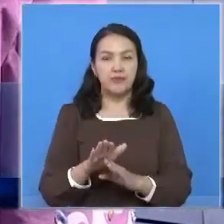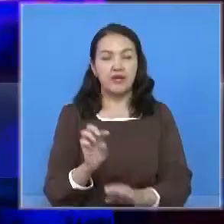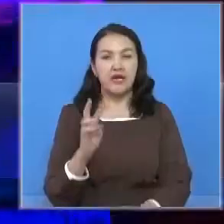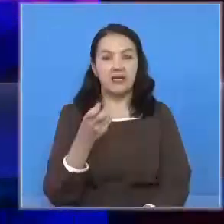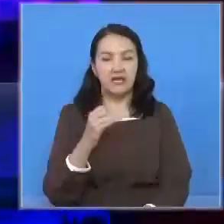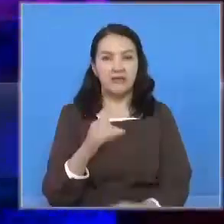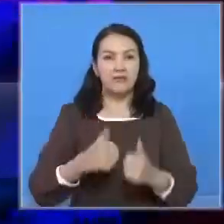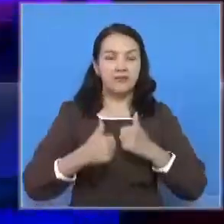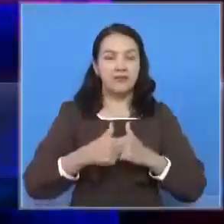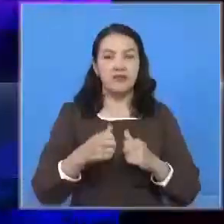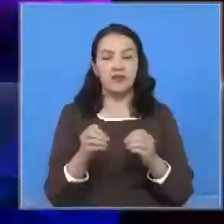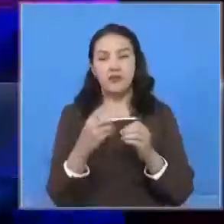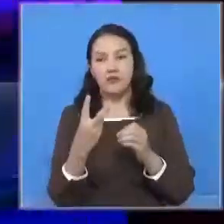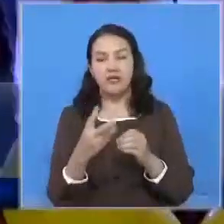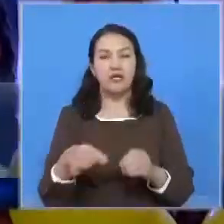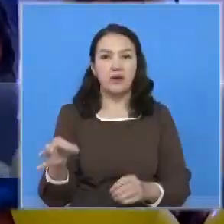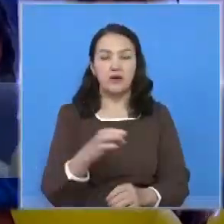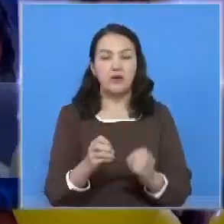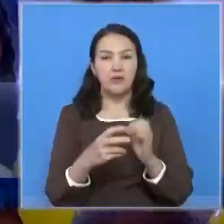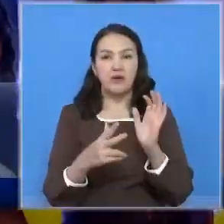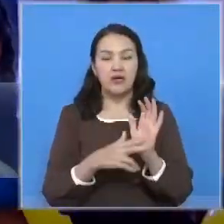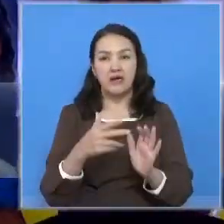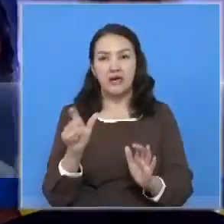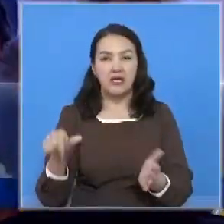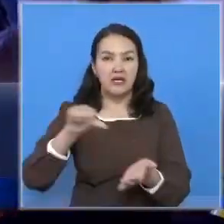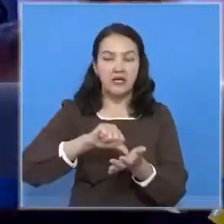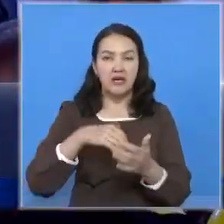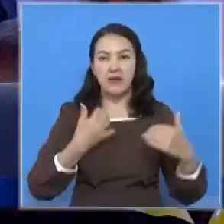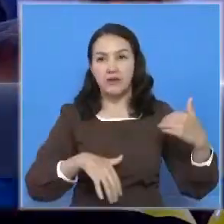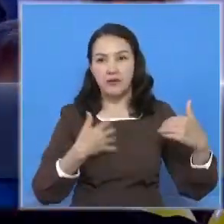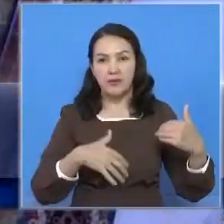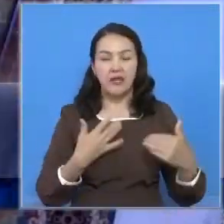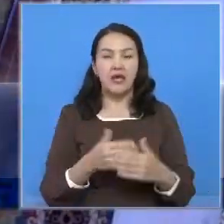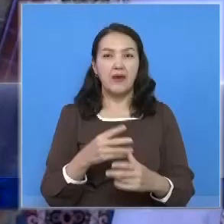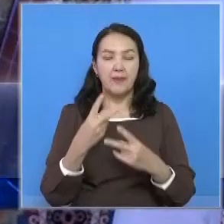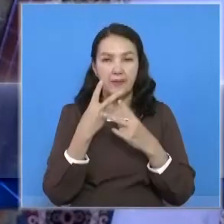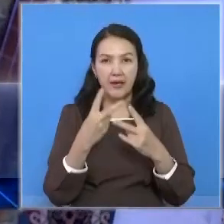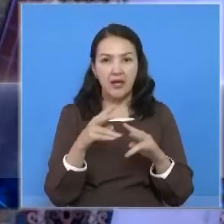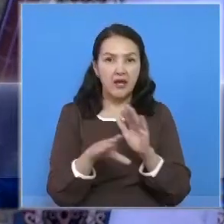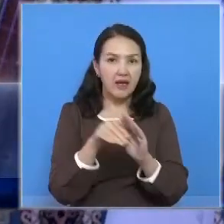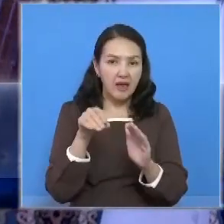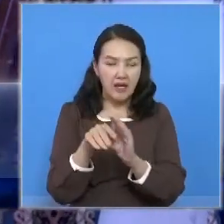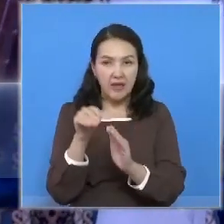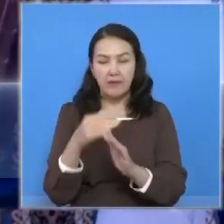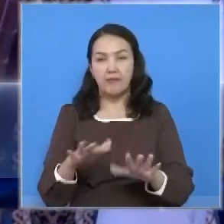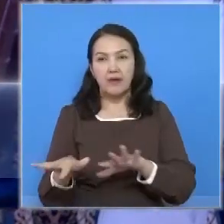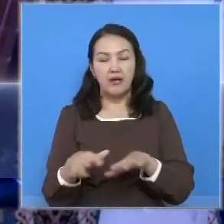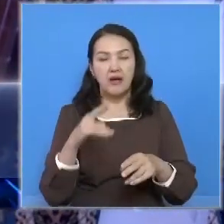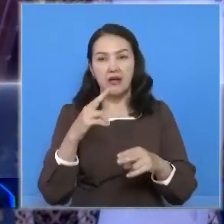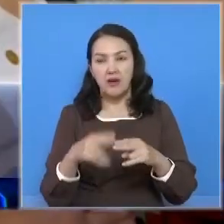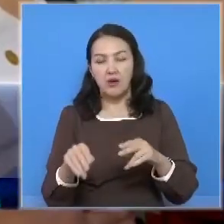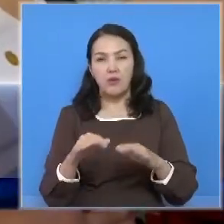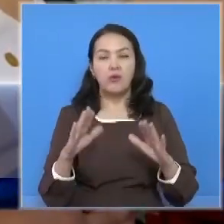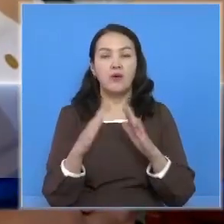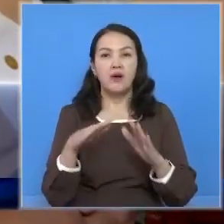келдик. Байқауға 12 ауданнан 18 өнерпаз қатысты. Домбыра қағысы мен ерекшеленгендер іріктелді. Шара соңы өнер